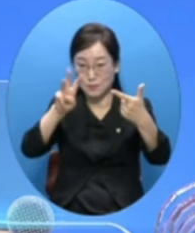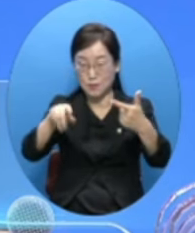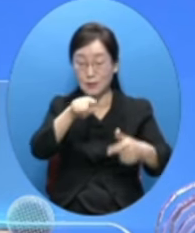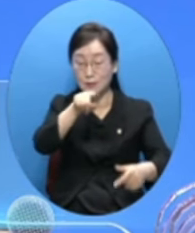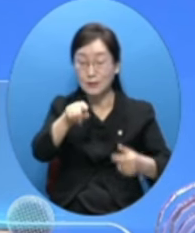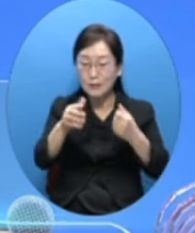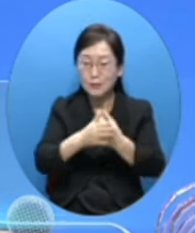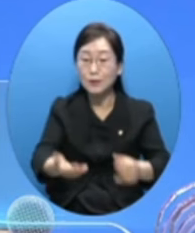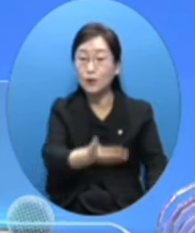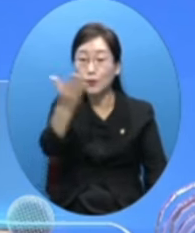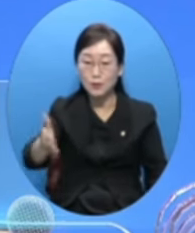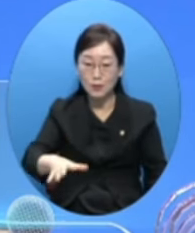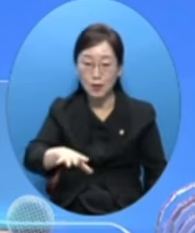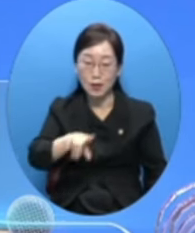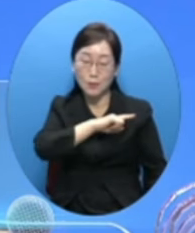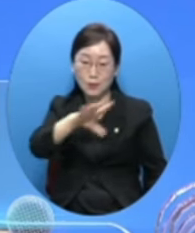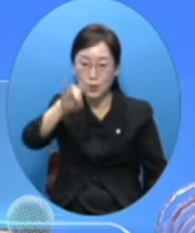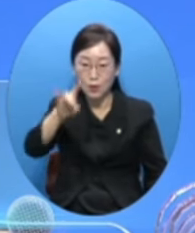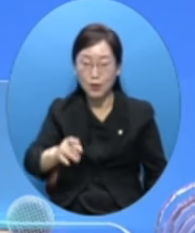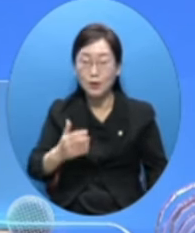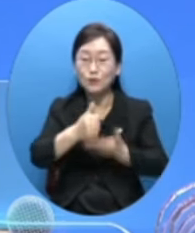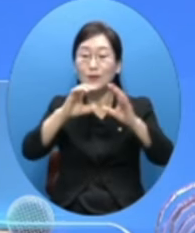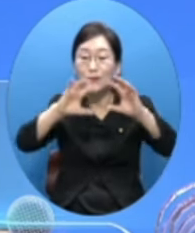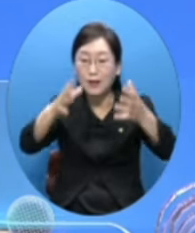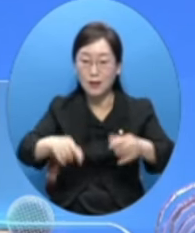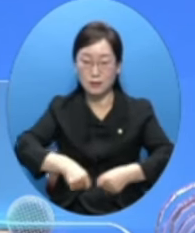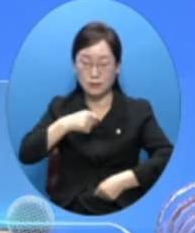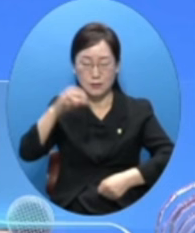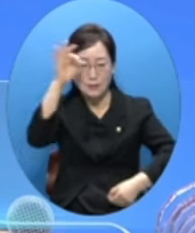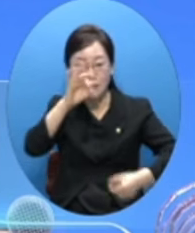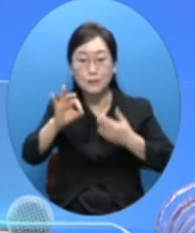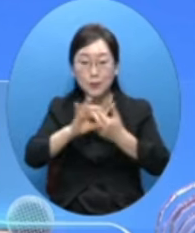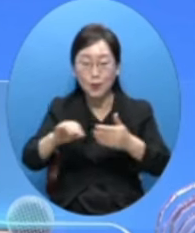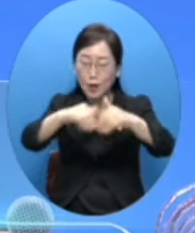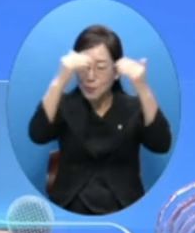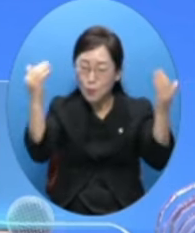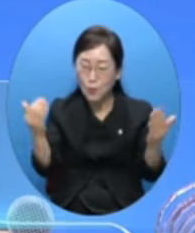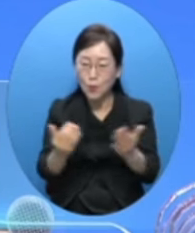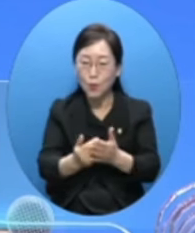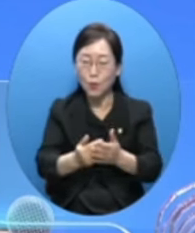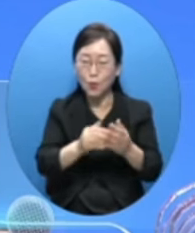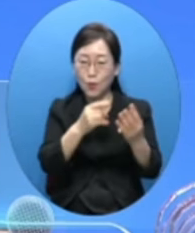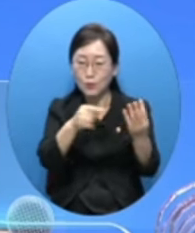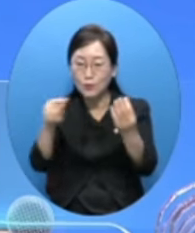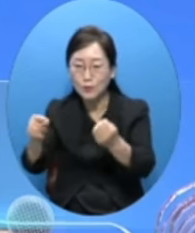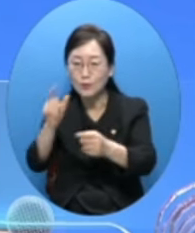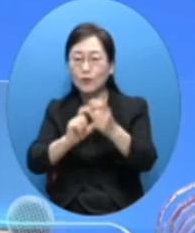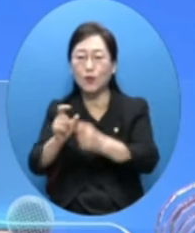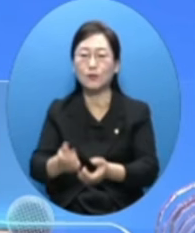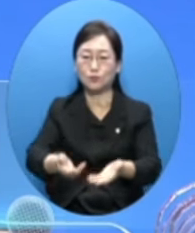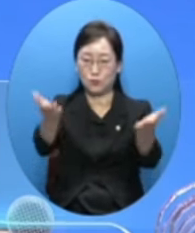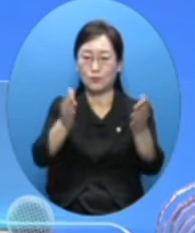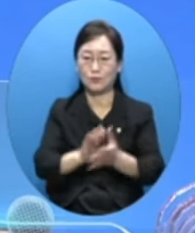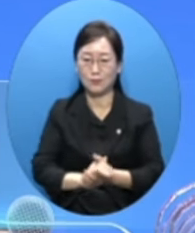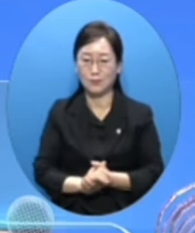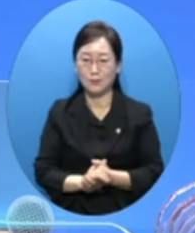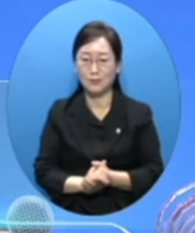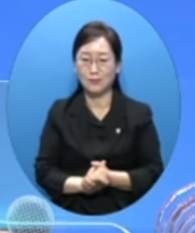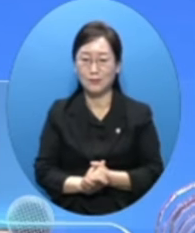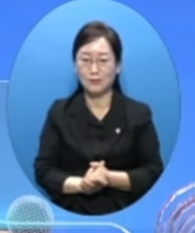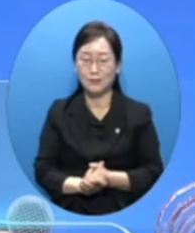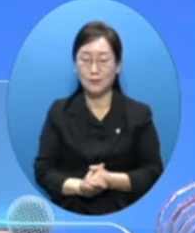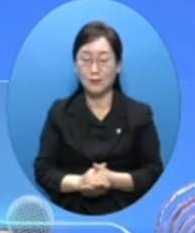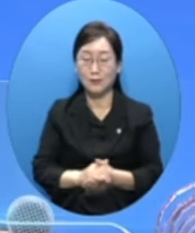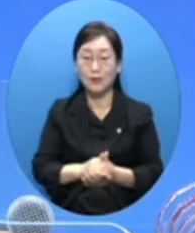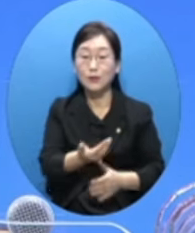너희는 먼저 그의 나라와 그의 의를 구하라. 그래야만 이 모든 것을 너에게 더하시리라. 여러분의